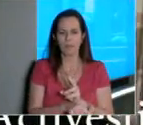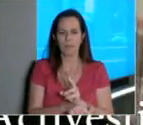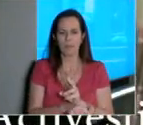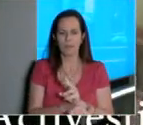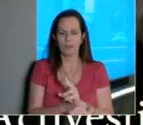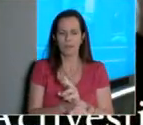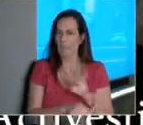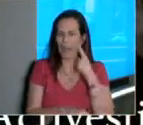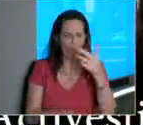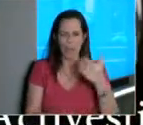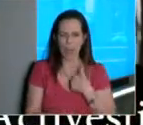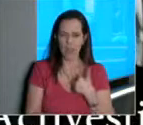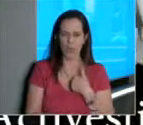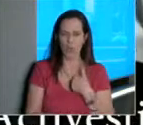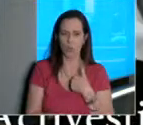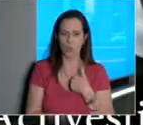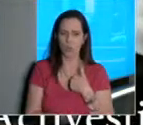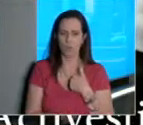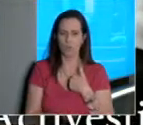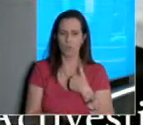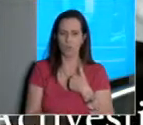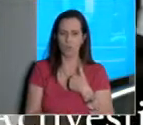לכם שאנחנו?